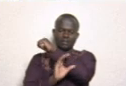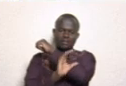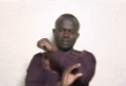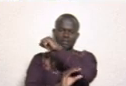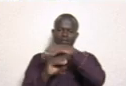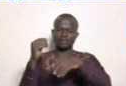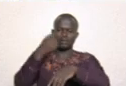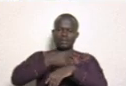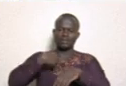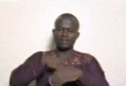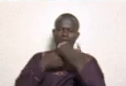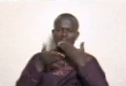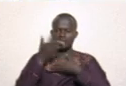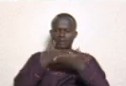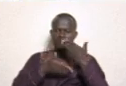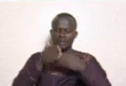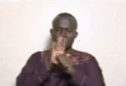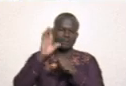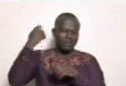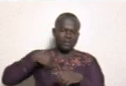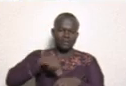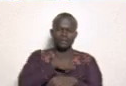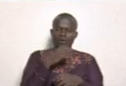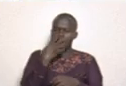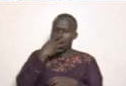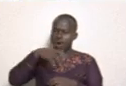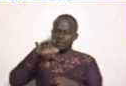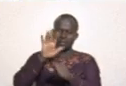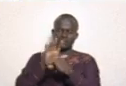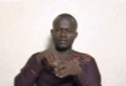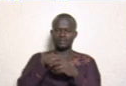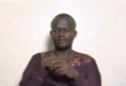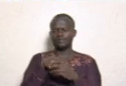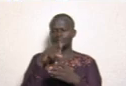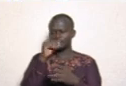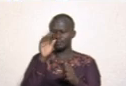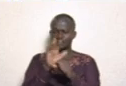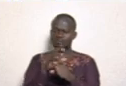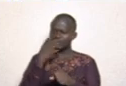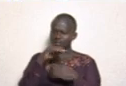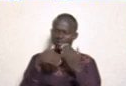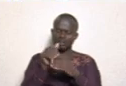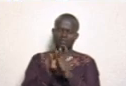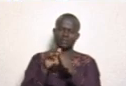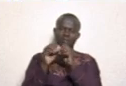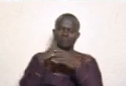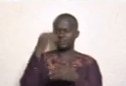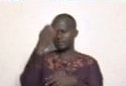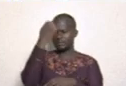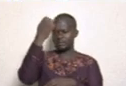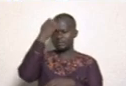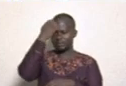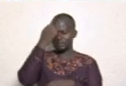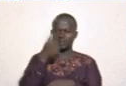Muri iyi minsi twagiye tubigarukaho mu makuru yacu ubushyuhe bukabije mu isi haravuga ubushyuhe bukabije mu isi cyane cyane ku mugabane w'i